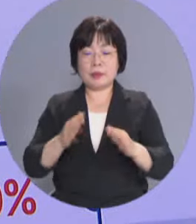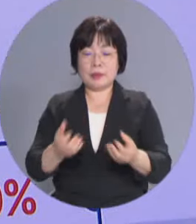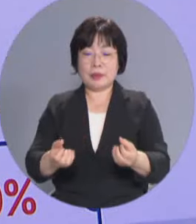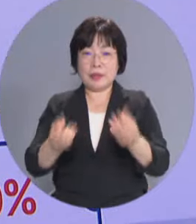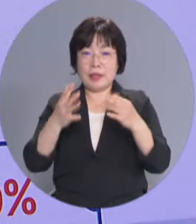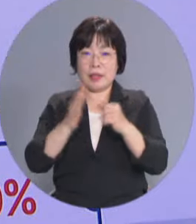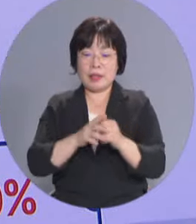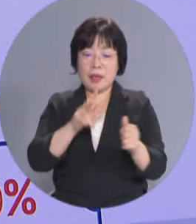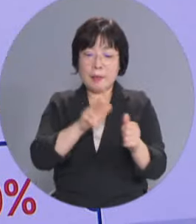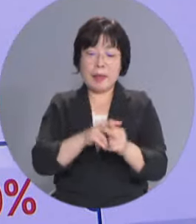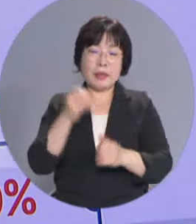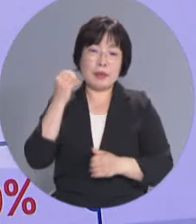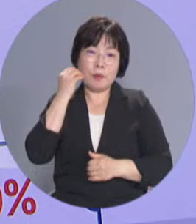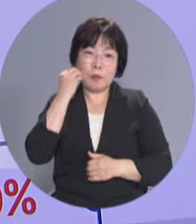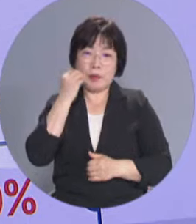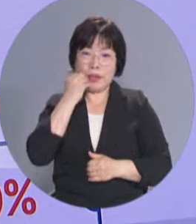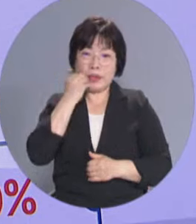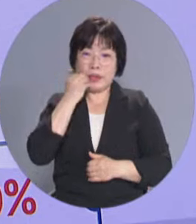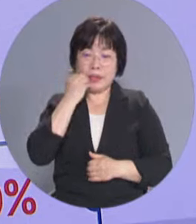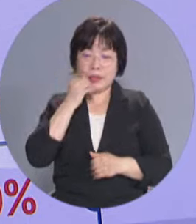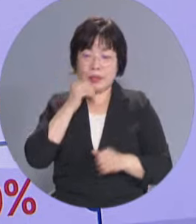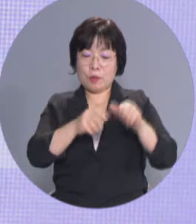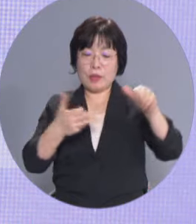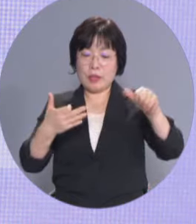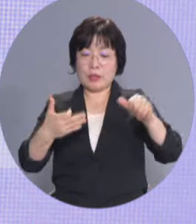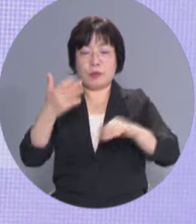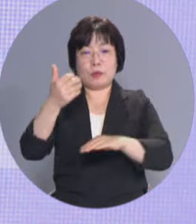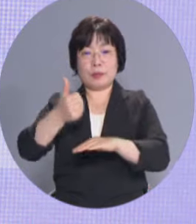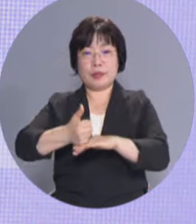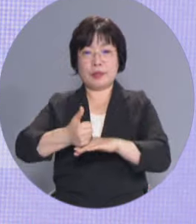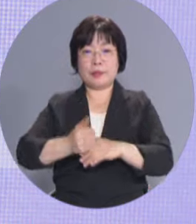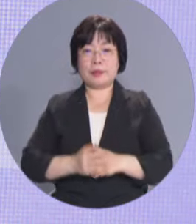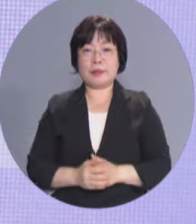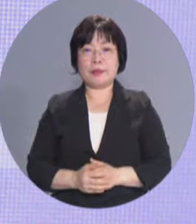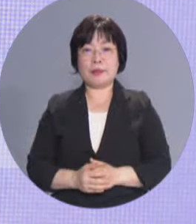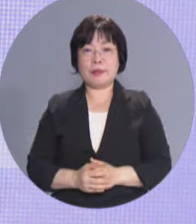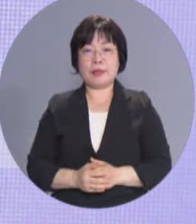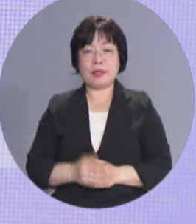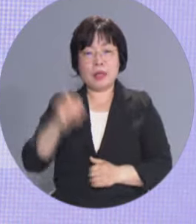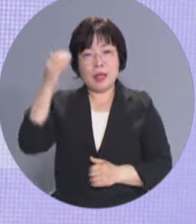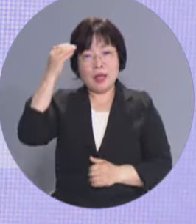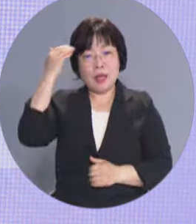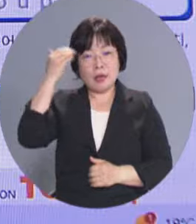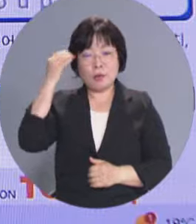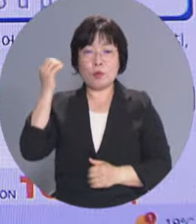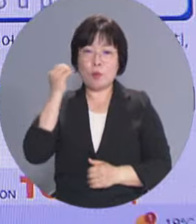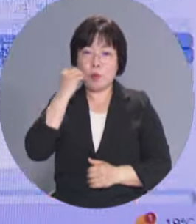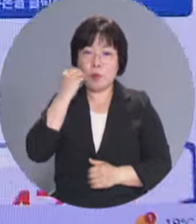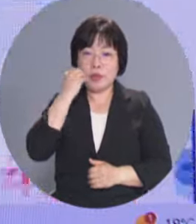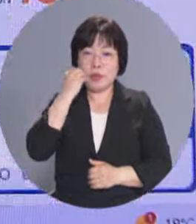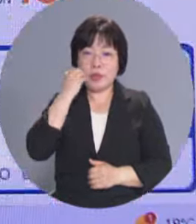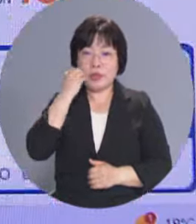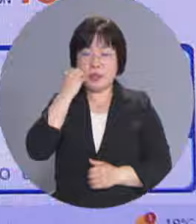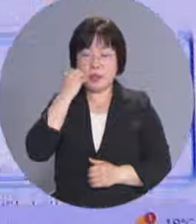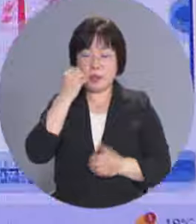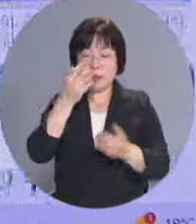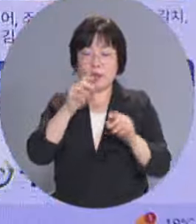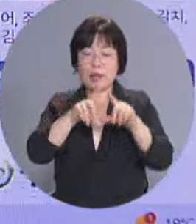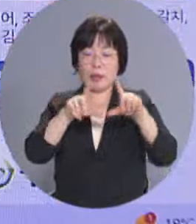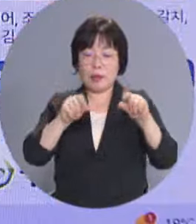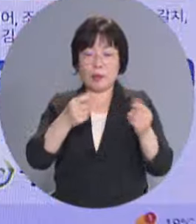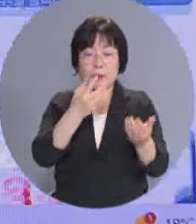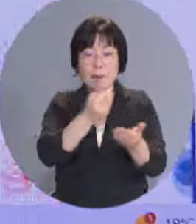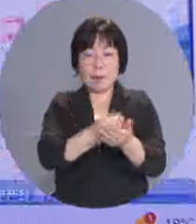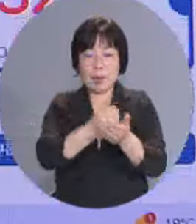행사는 마트와 온라인몰에서도 오는 19일까지 진행됩니다. 대한민국 수산대전 누리집에서 제공하는 쿠폰을